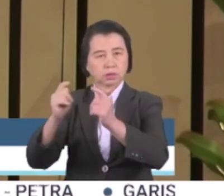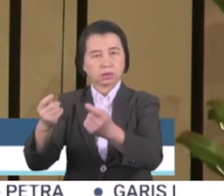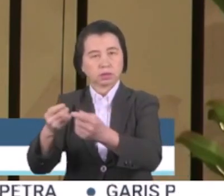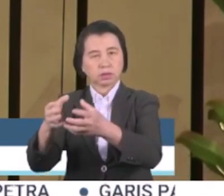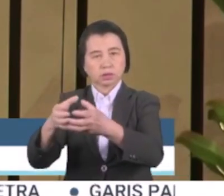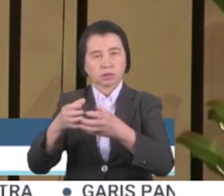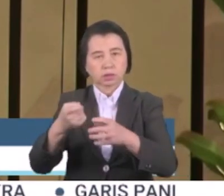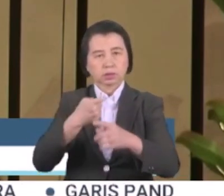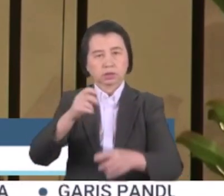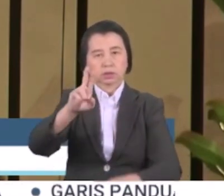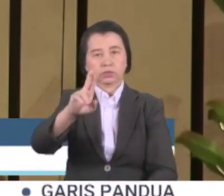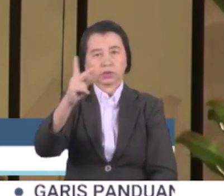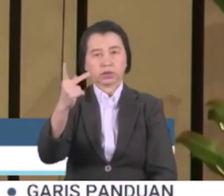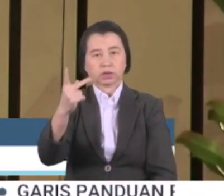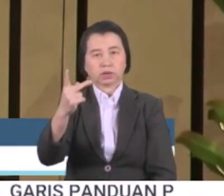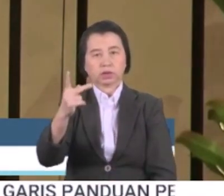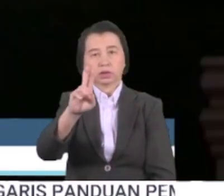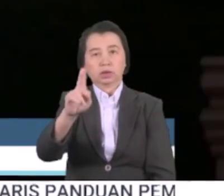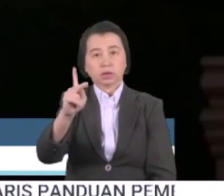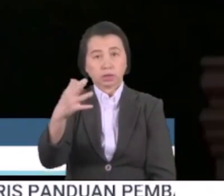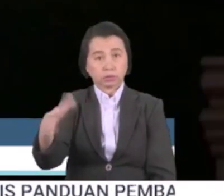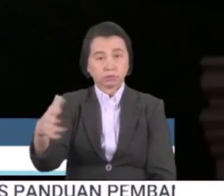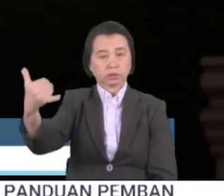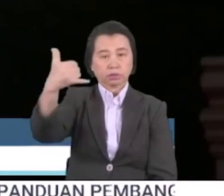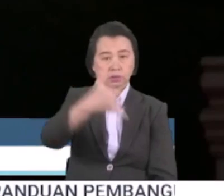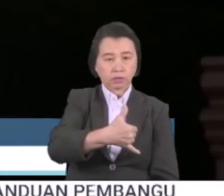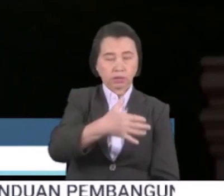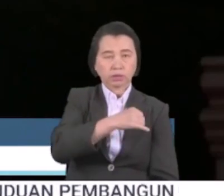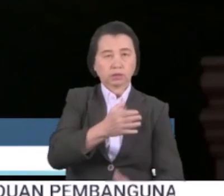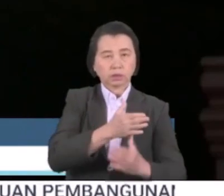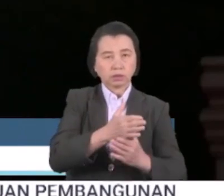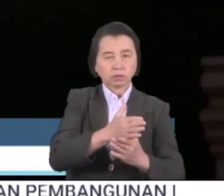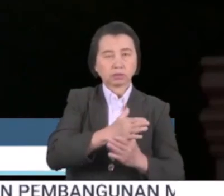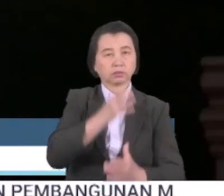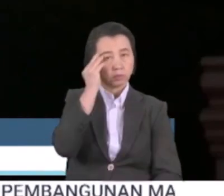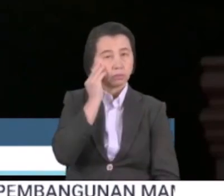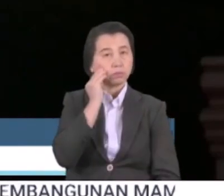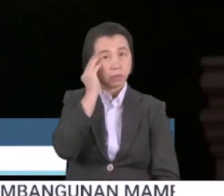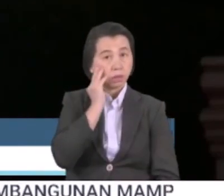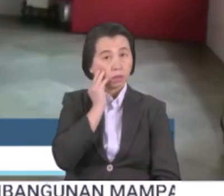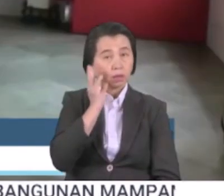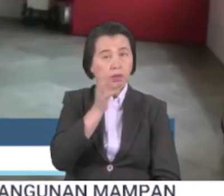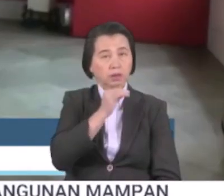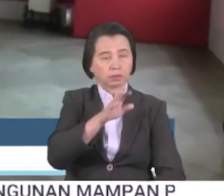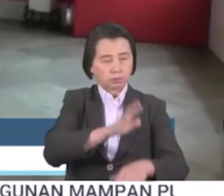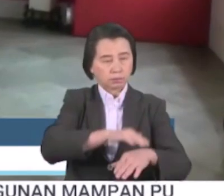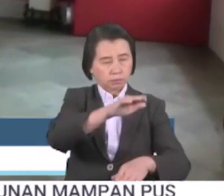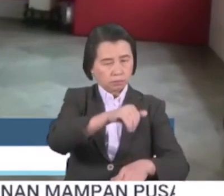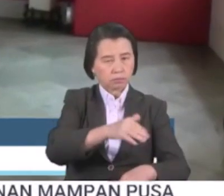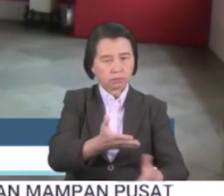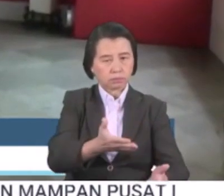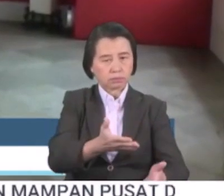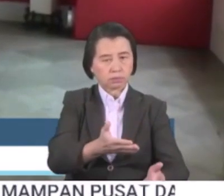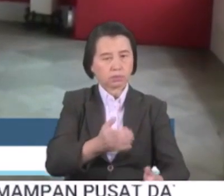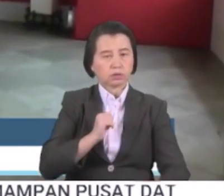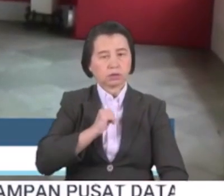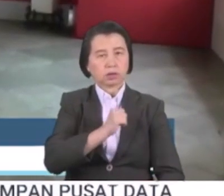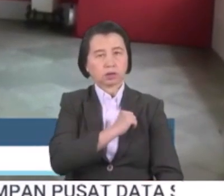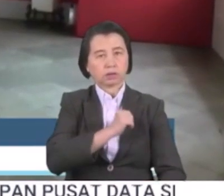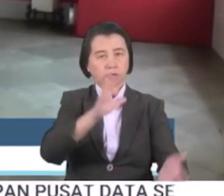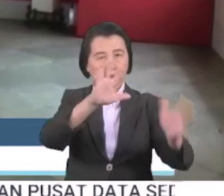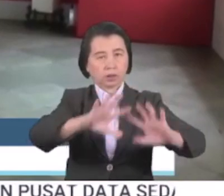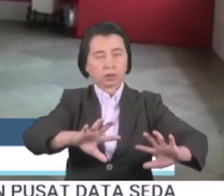daripada United Kingdom, UK telah datang dan berkongsi pengalaman dan juga mengajak